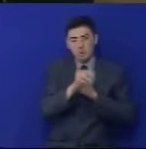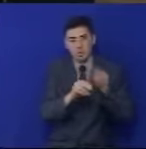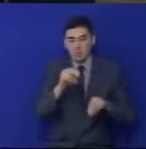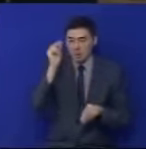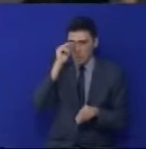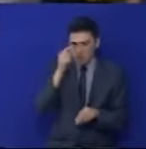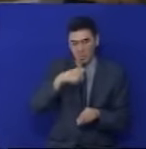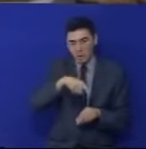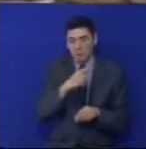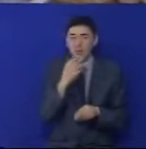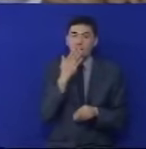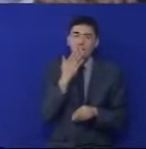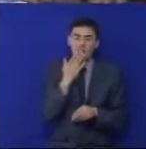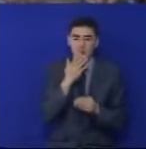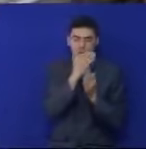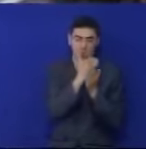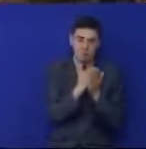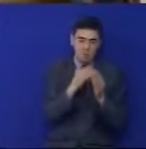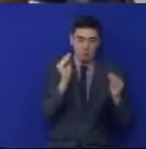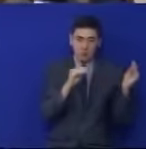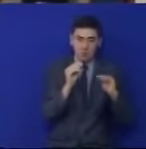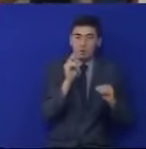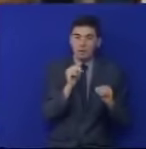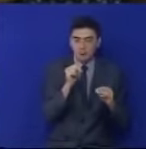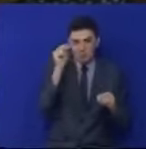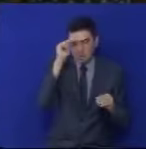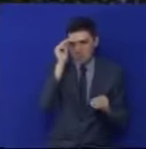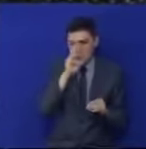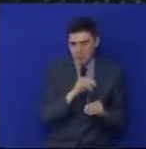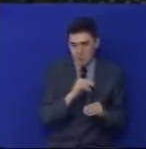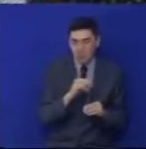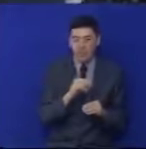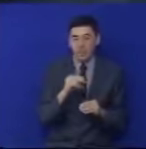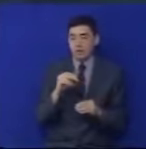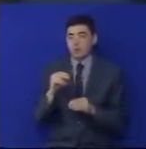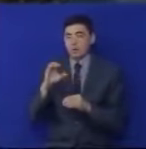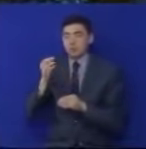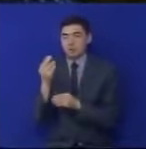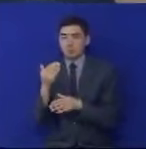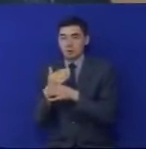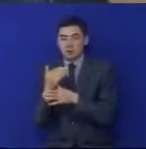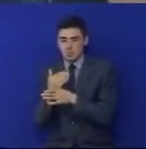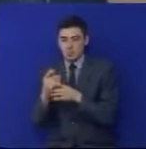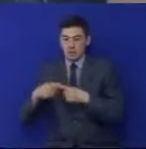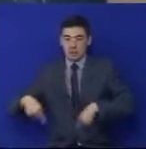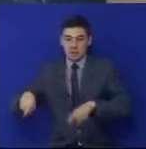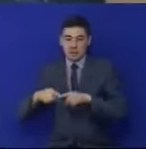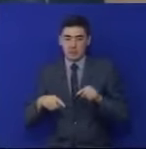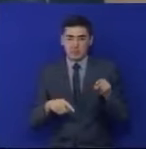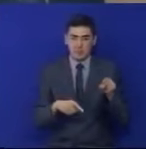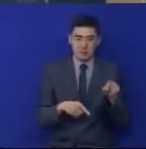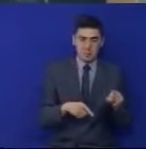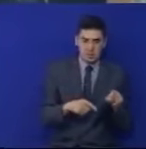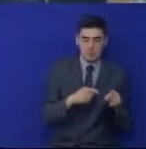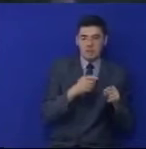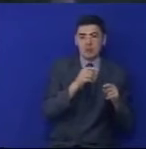и современным языкам программирования. Между отделом занятости социальных программ и IT-центром заключен меморандум о сотрудничестве.